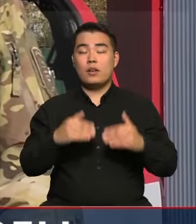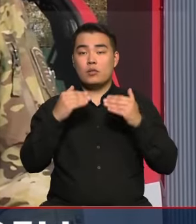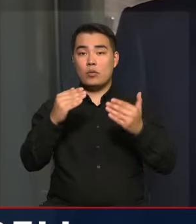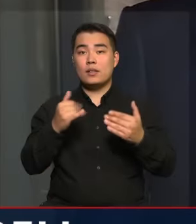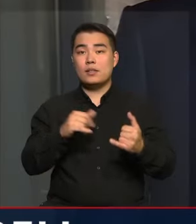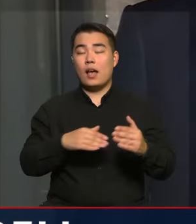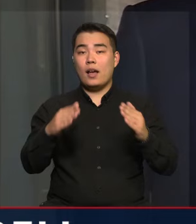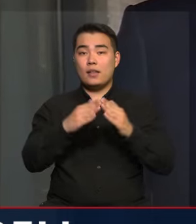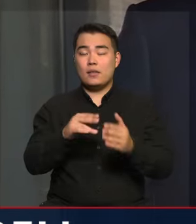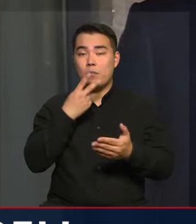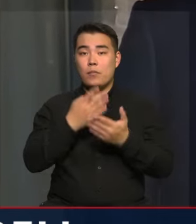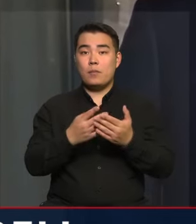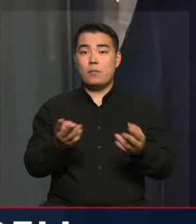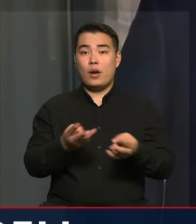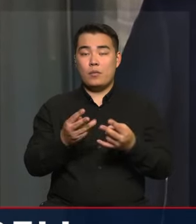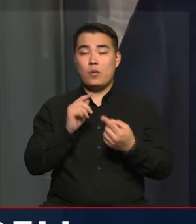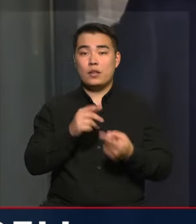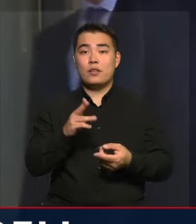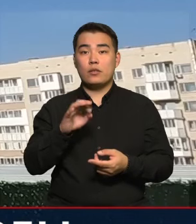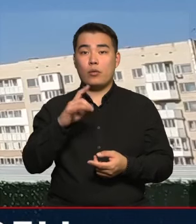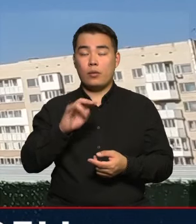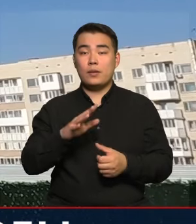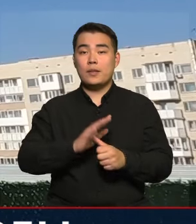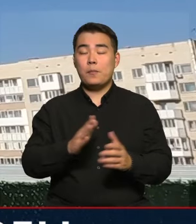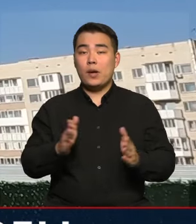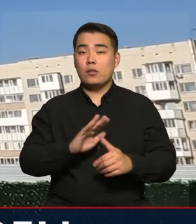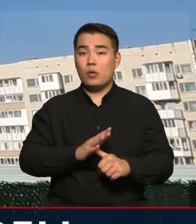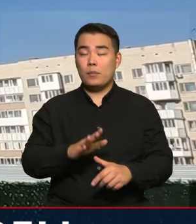ғимараттардағы өртті өшіруге пайдаланатын дрондардың